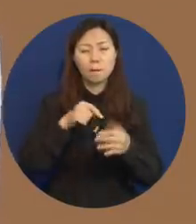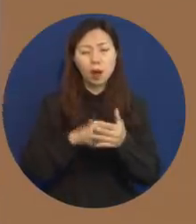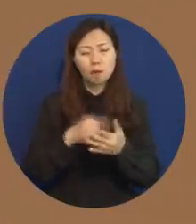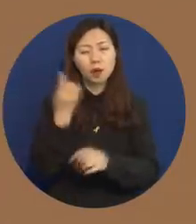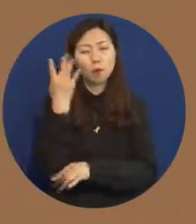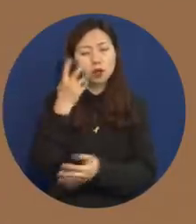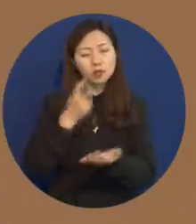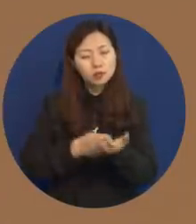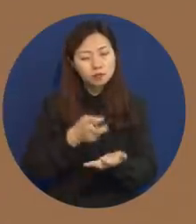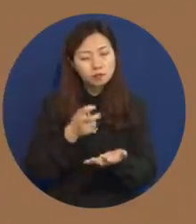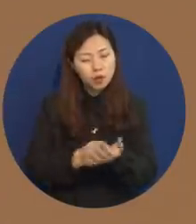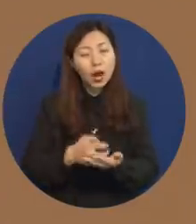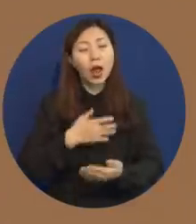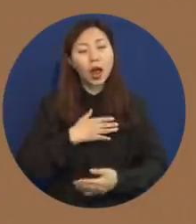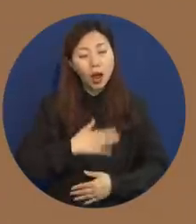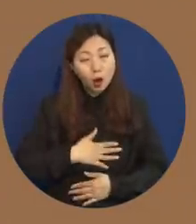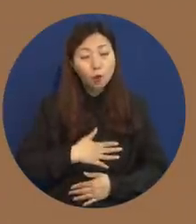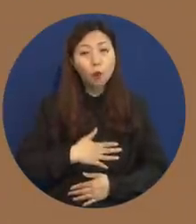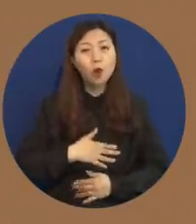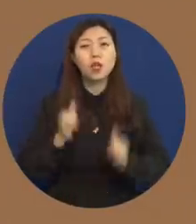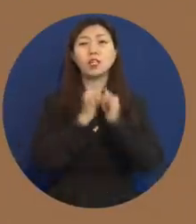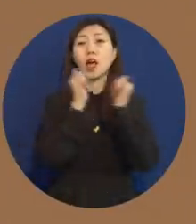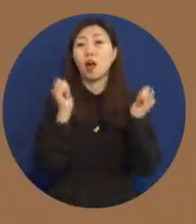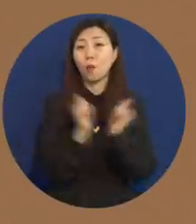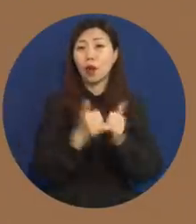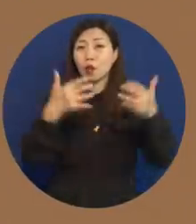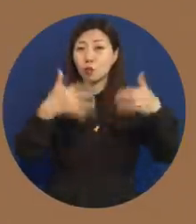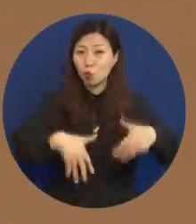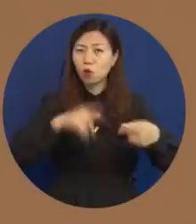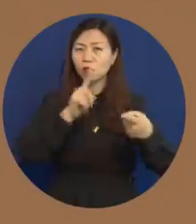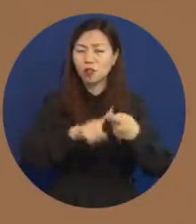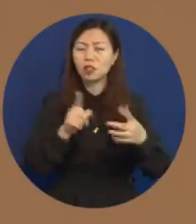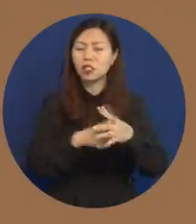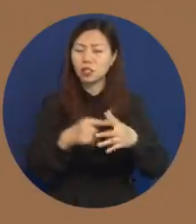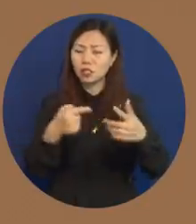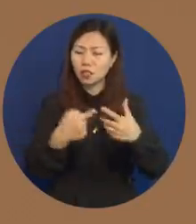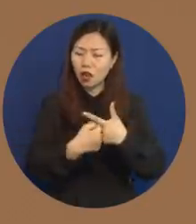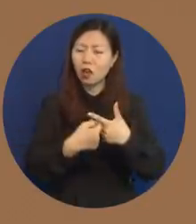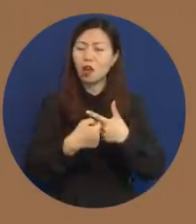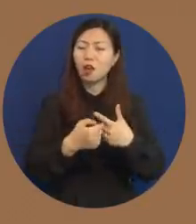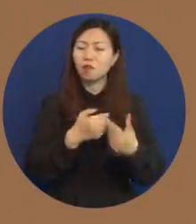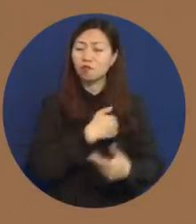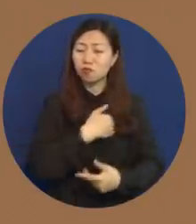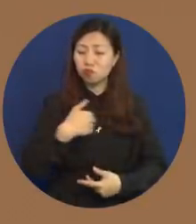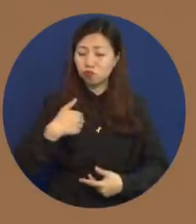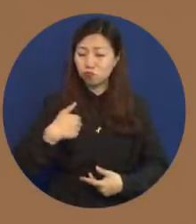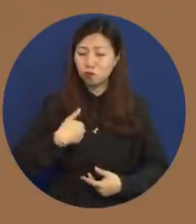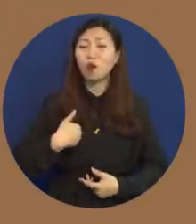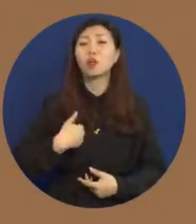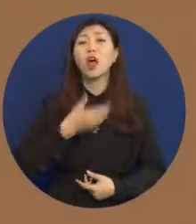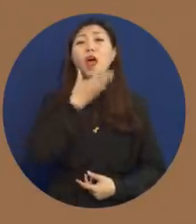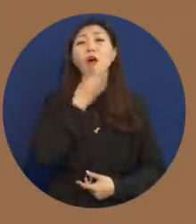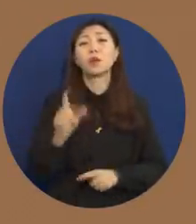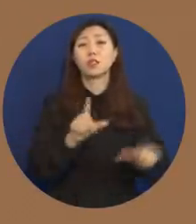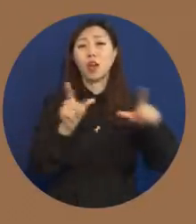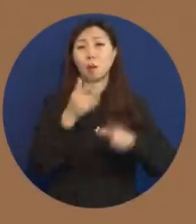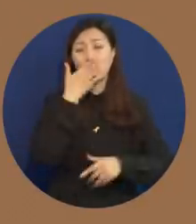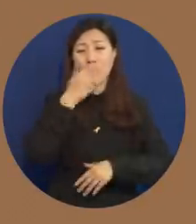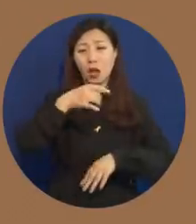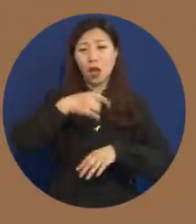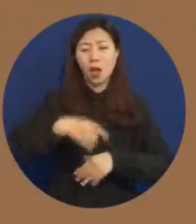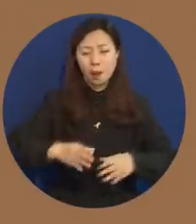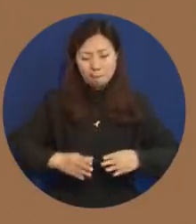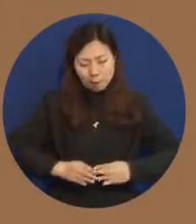이치를 알고 또 우리 사회의 조건들을 좀 이해하면 그렇게 살아갈 수 있어요. 우리 말에 배 아픈 거는